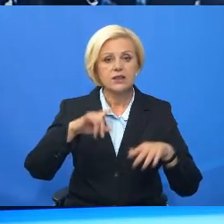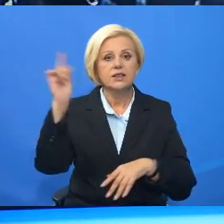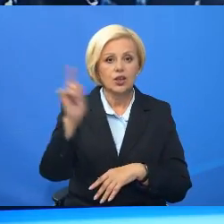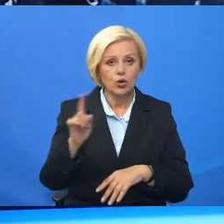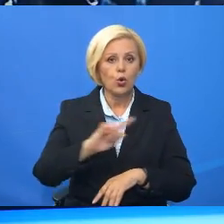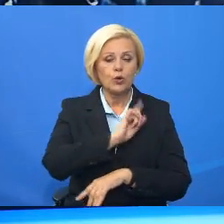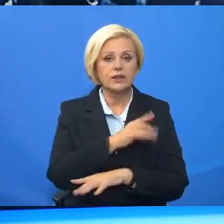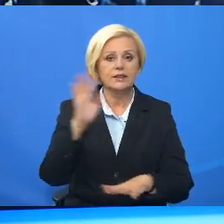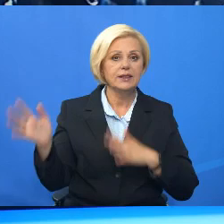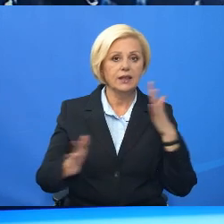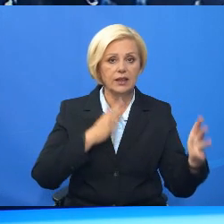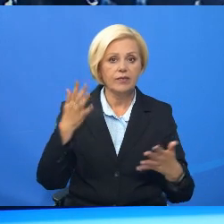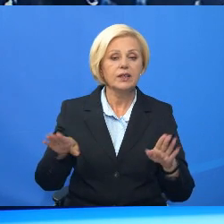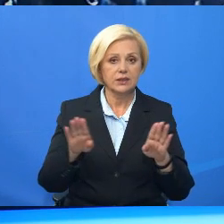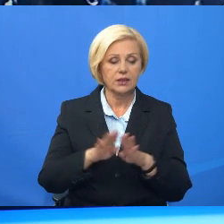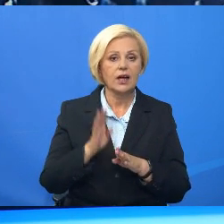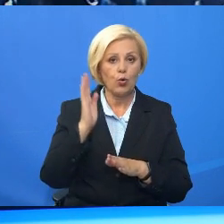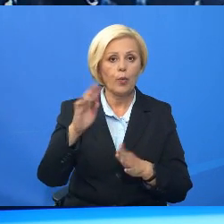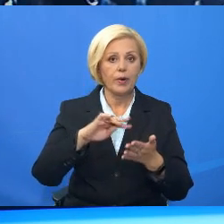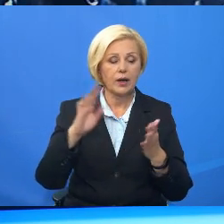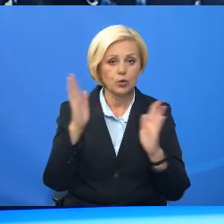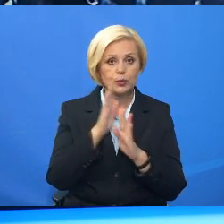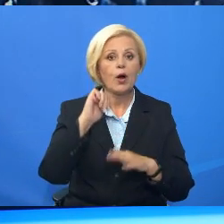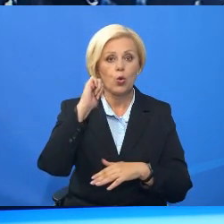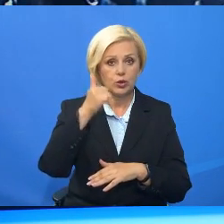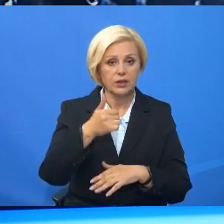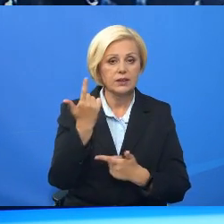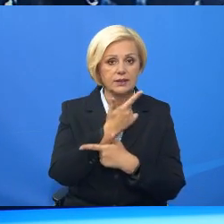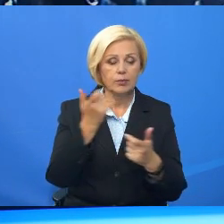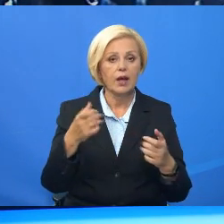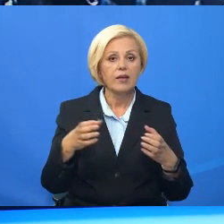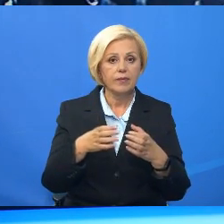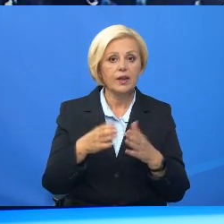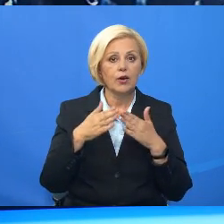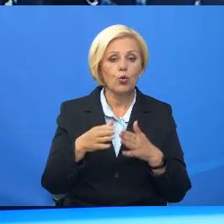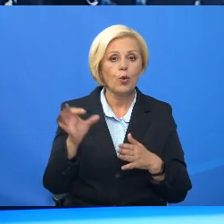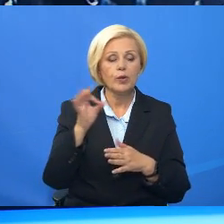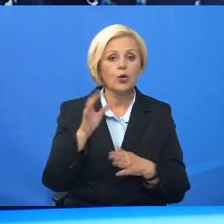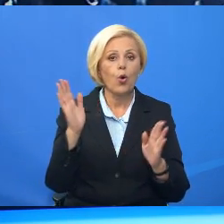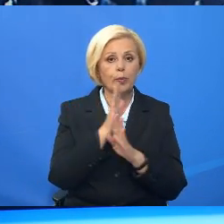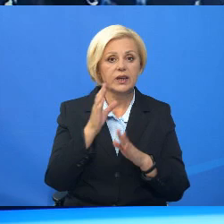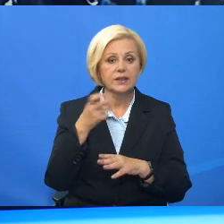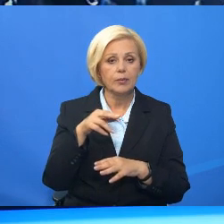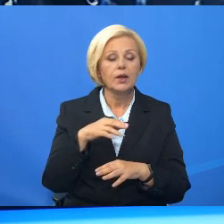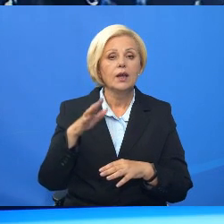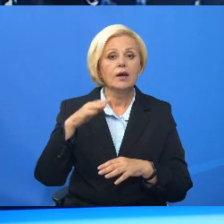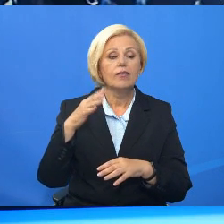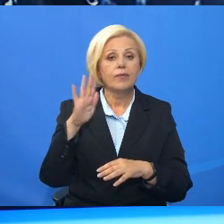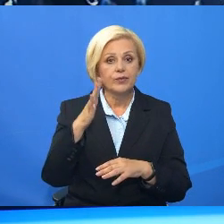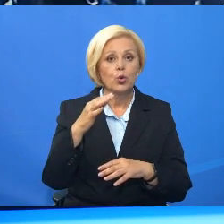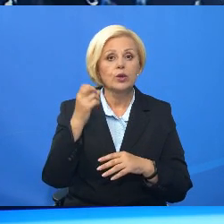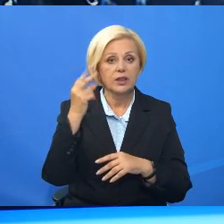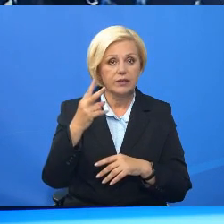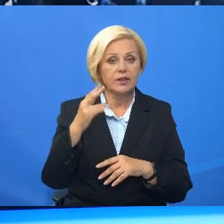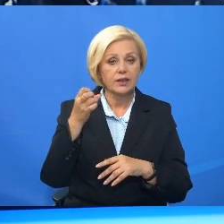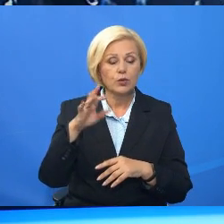і моцны вецер. Такі прагноз надвор'я на заўтра, паведамляе філіял «Гомель-Аблгідрамет». У аўторак 12 ліпеня